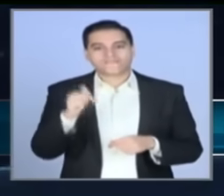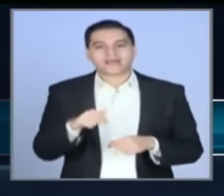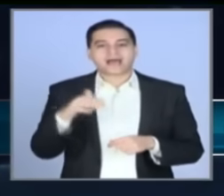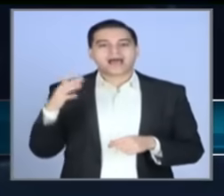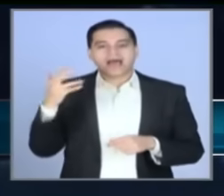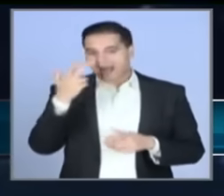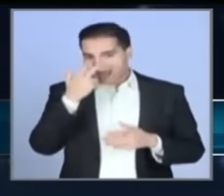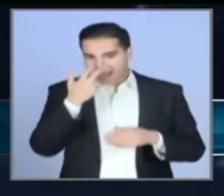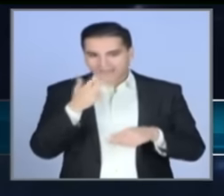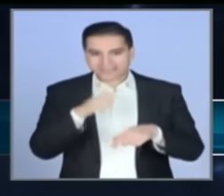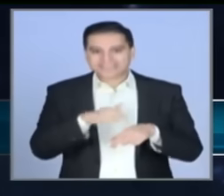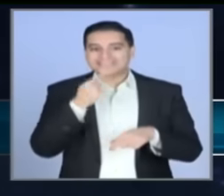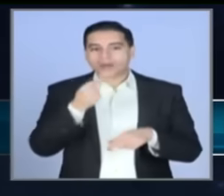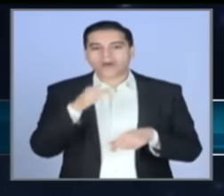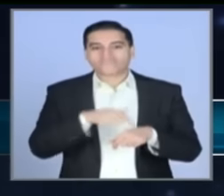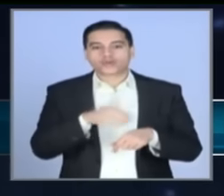في نصف ساعة؟